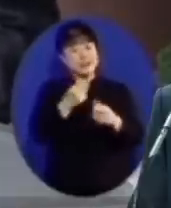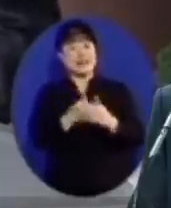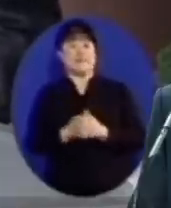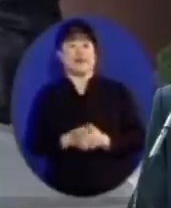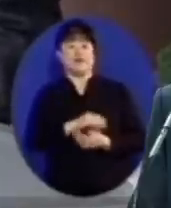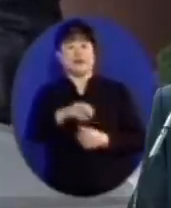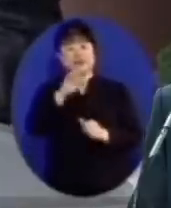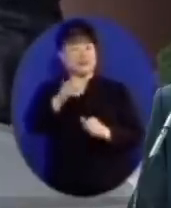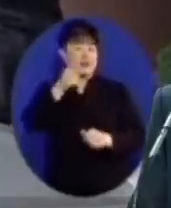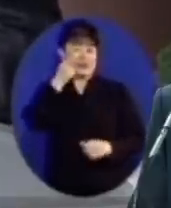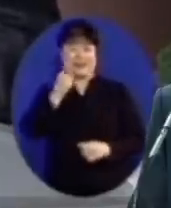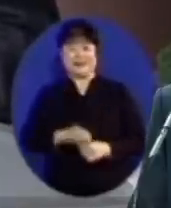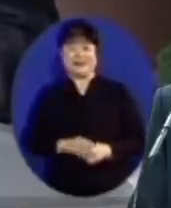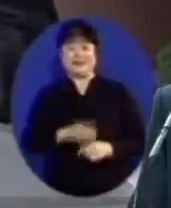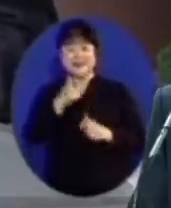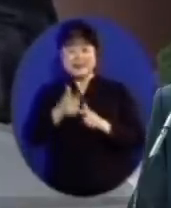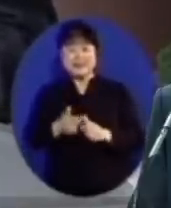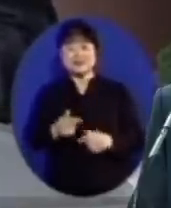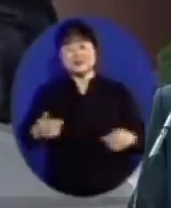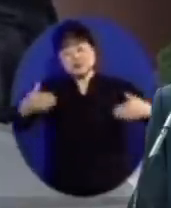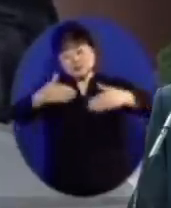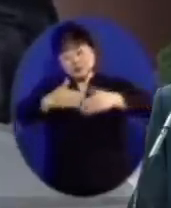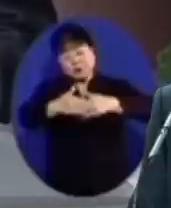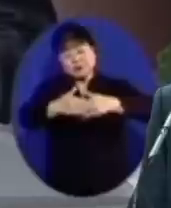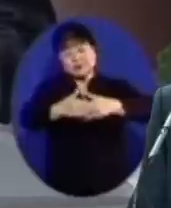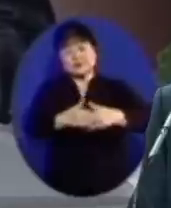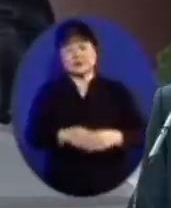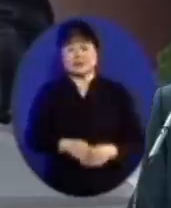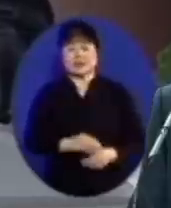우리가 정죄합니까? 예수님이 품어주는 사람을 왜